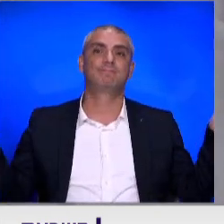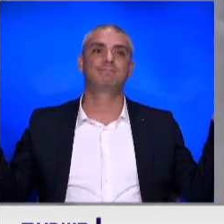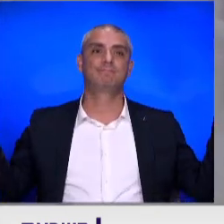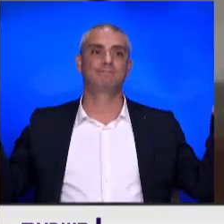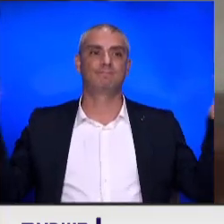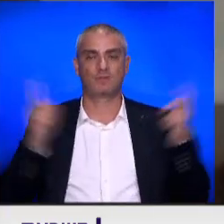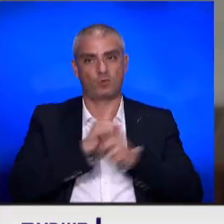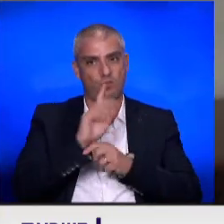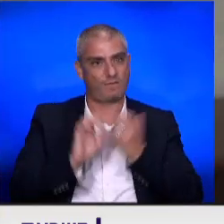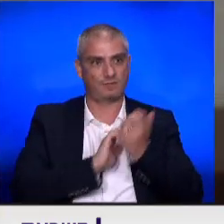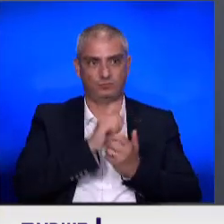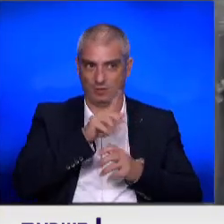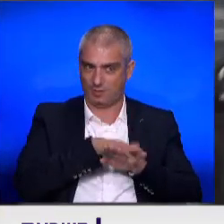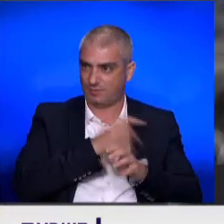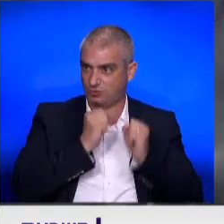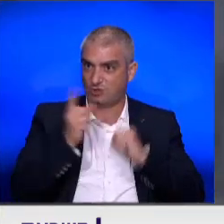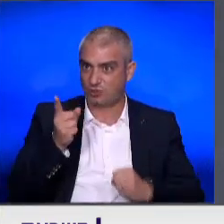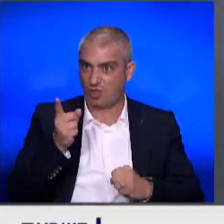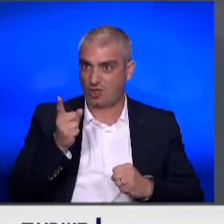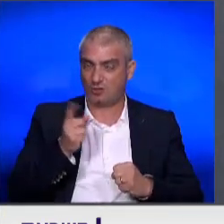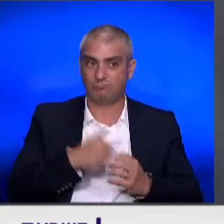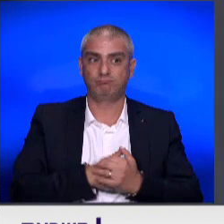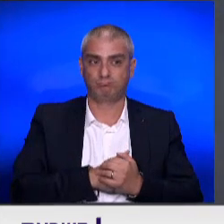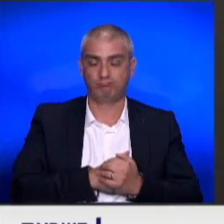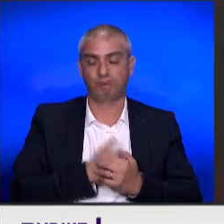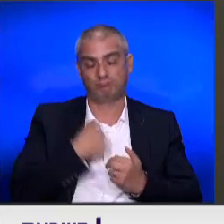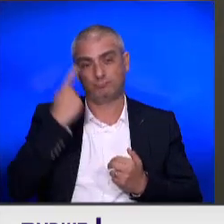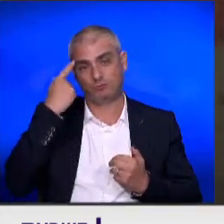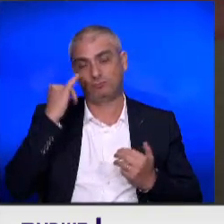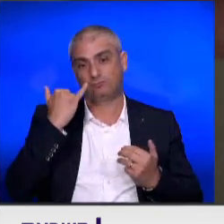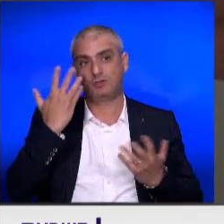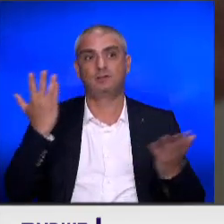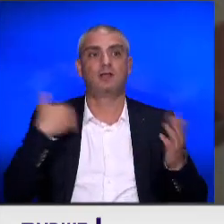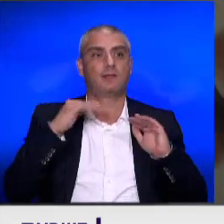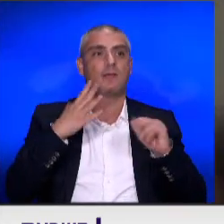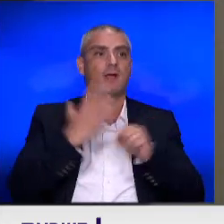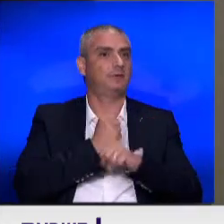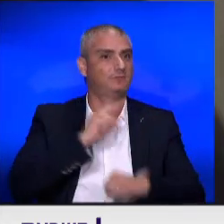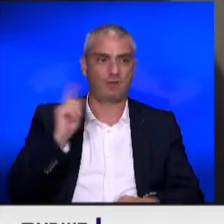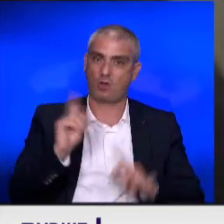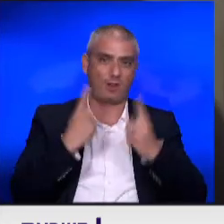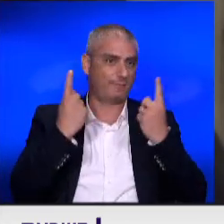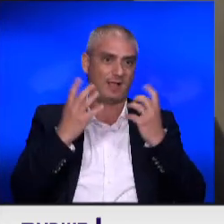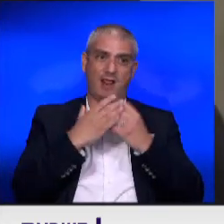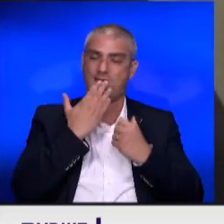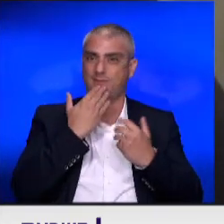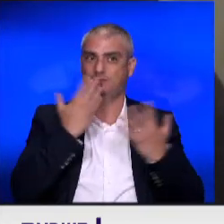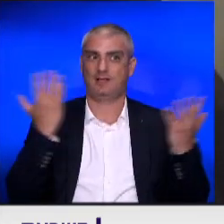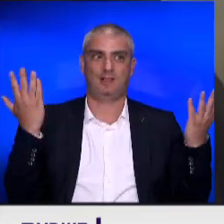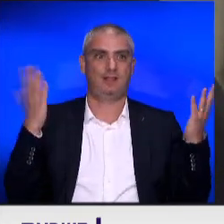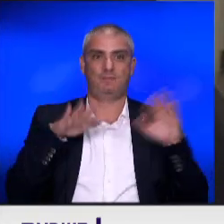תקופה מורכבת. אתה מרגיש שקשה לו? אני מניח. כן. מאחל בהצלחה בכל מקרה, לעם ישראל, לממשלה,